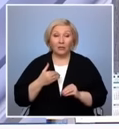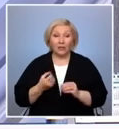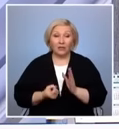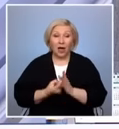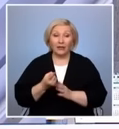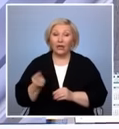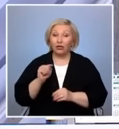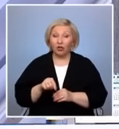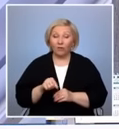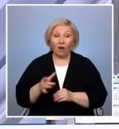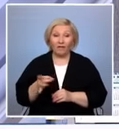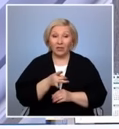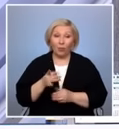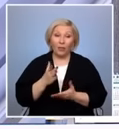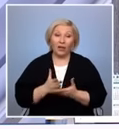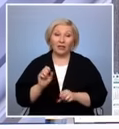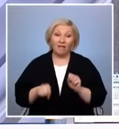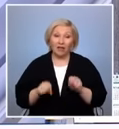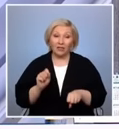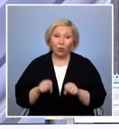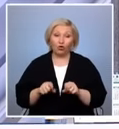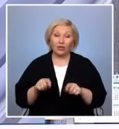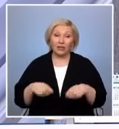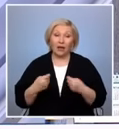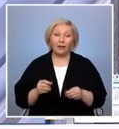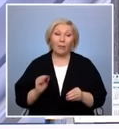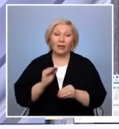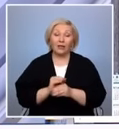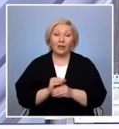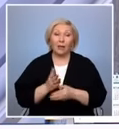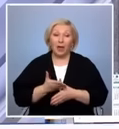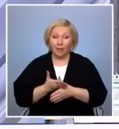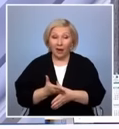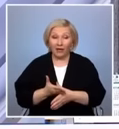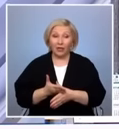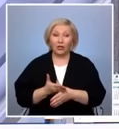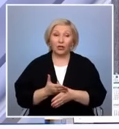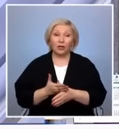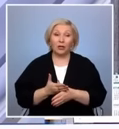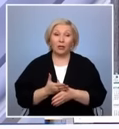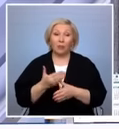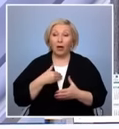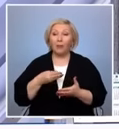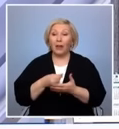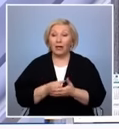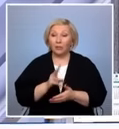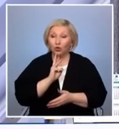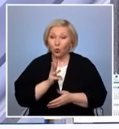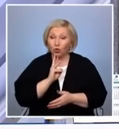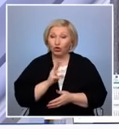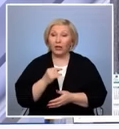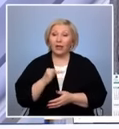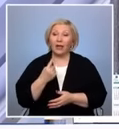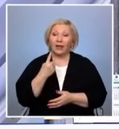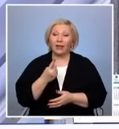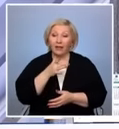упросила, инициировала, ну и добровольцы сотнями и тысячами записывались в эти батальоны, так что его роль здесь, конечно, скромная,